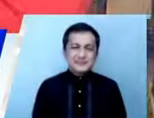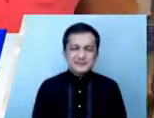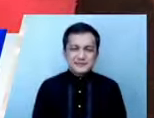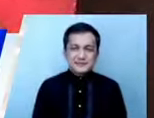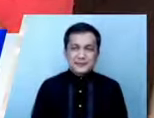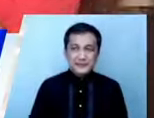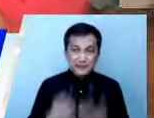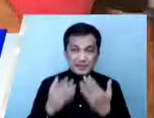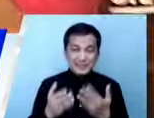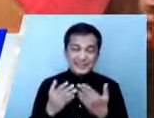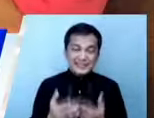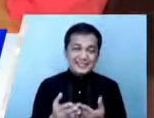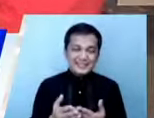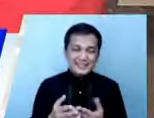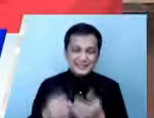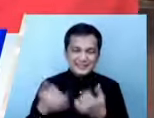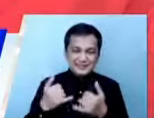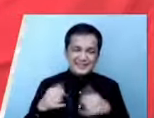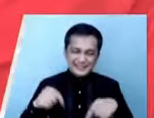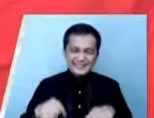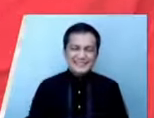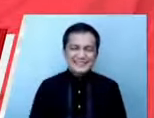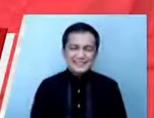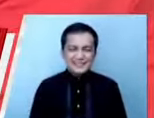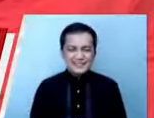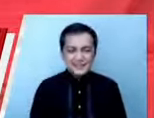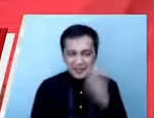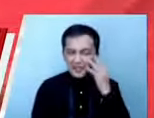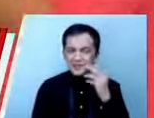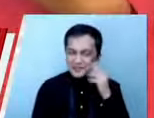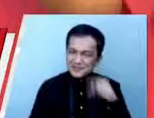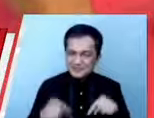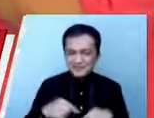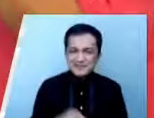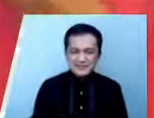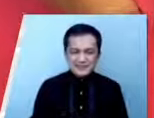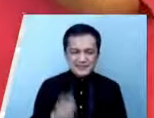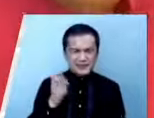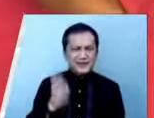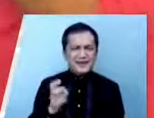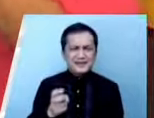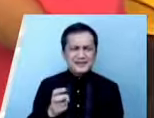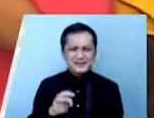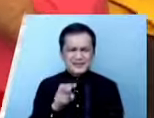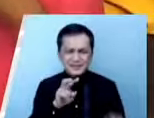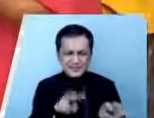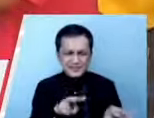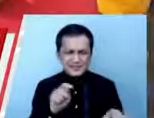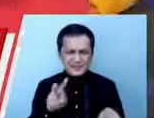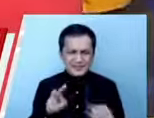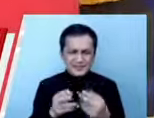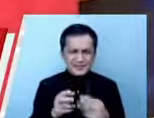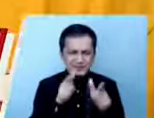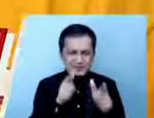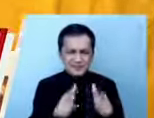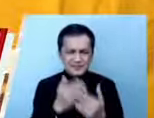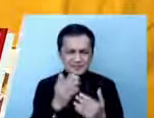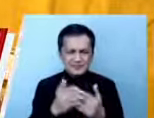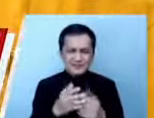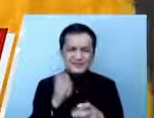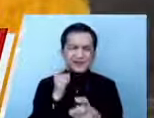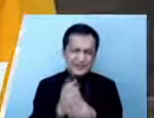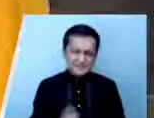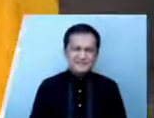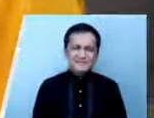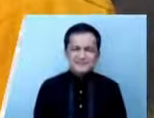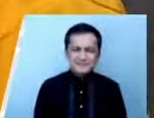dahil nakapaglaro kami dito ng umpisa. Na-experience namin ito. Ang hirap pala. Pag nanonood ka ng TV, parang andali-dali. Ang hirap pala. It was a